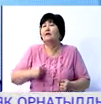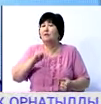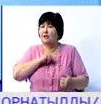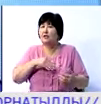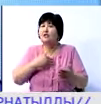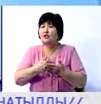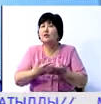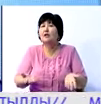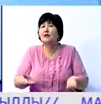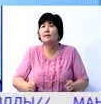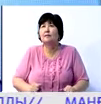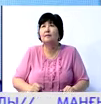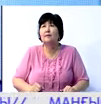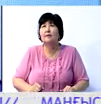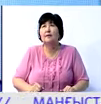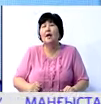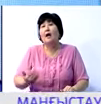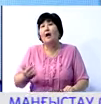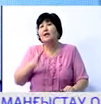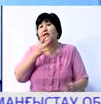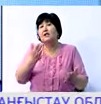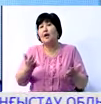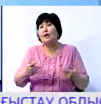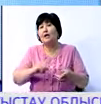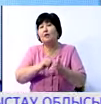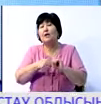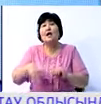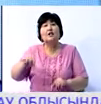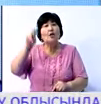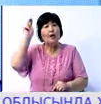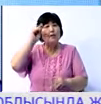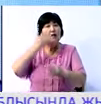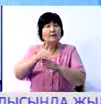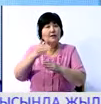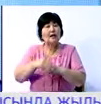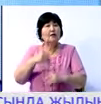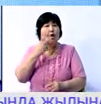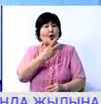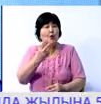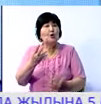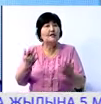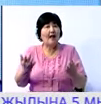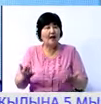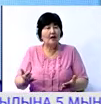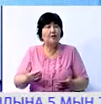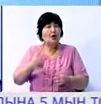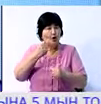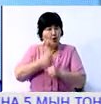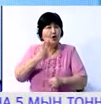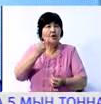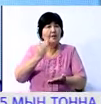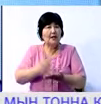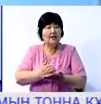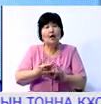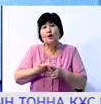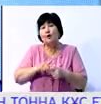жемісі. Жыл сайын заман талабы өзгеріп келеді. Жалпы білім саласына да көзқарас талаптарда күшейтіліп келеді.